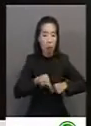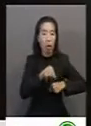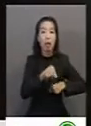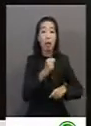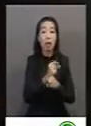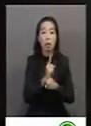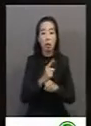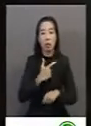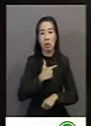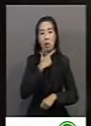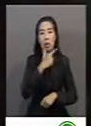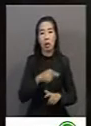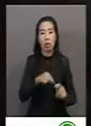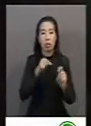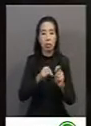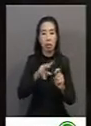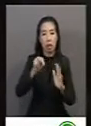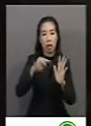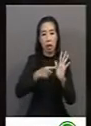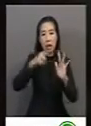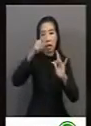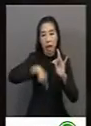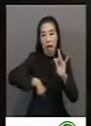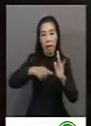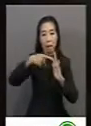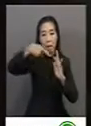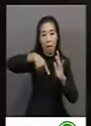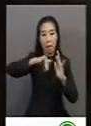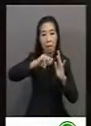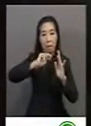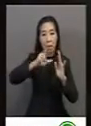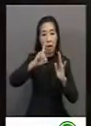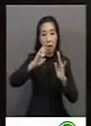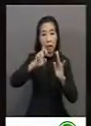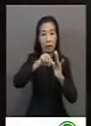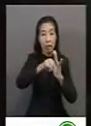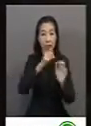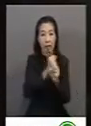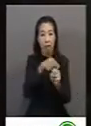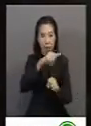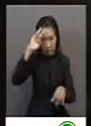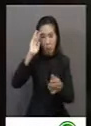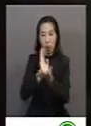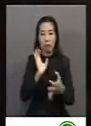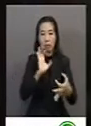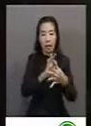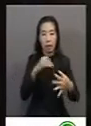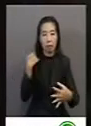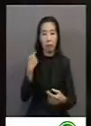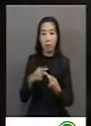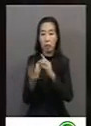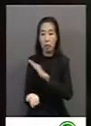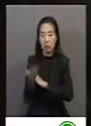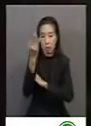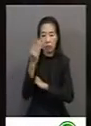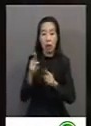อนในพื้นที่บ้านน้ำเพียงดินแล้วก็ระบุว่ามีตำรวจอยู่เบื้องหลังครั้งนี้ด้วยนะคะซึ่งเมื่อเช้าที่ผ่านมาค่ะฝั่งของปลัดอำเภอ